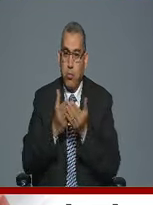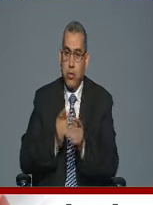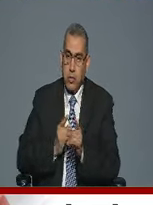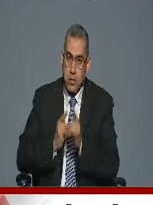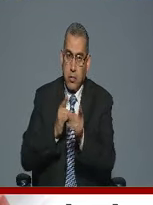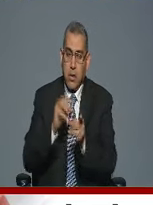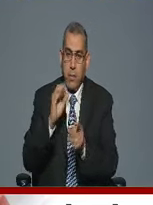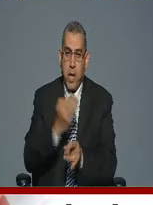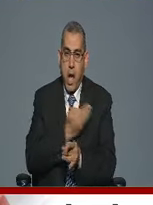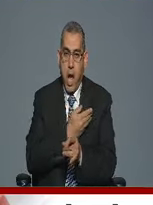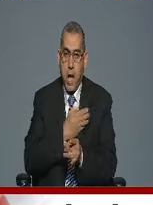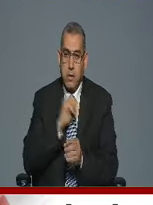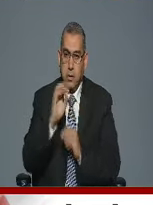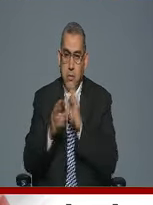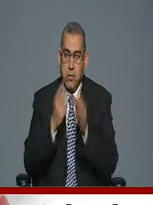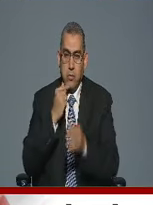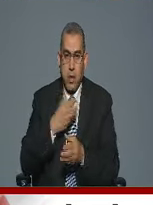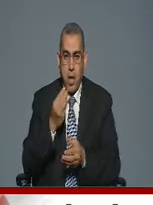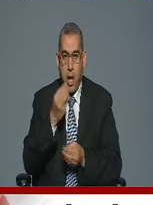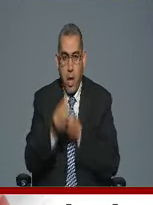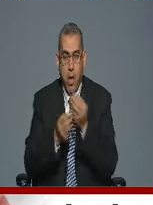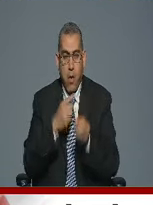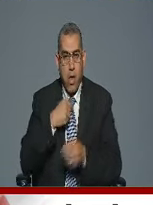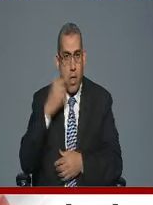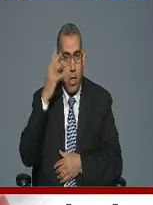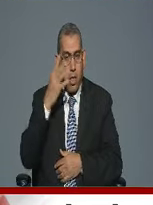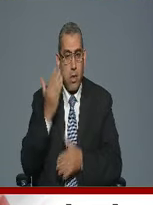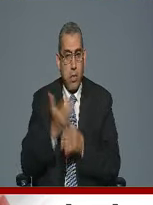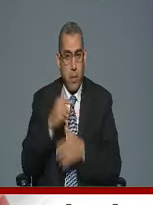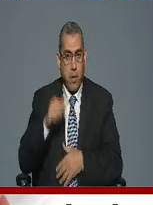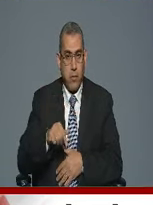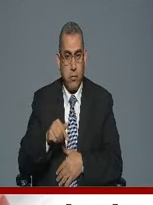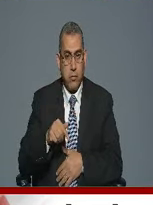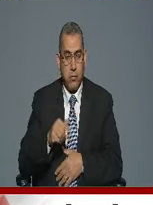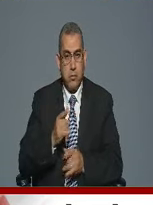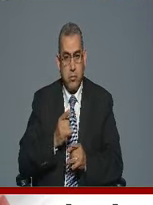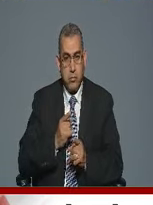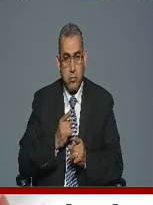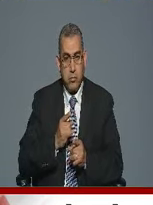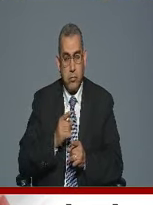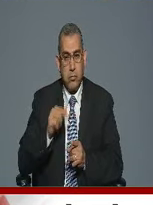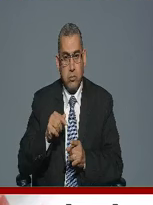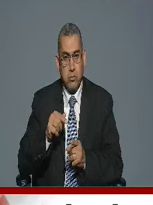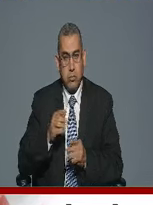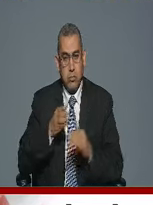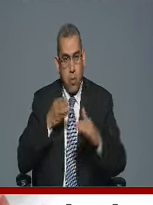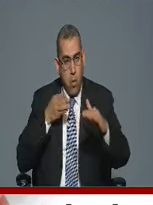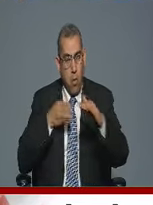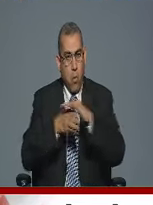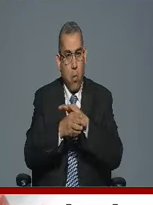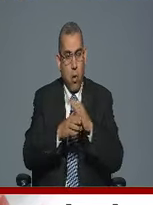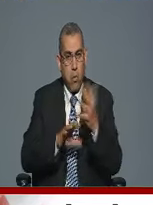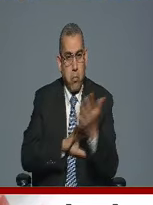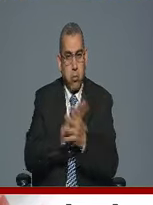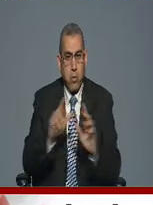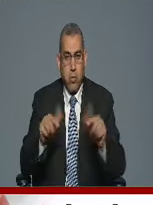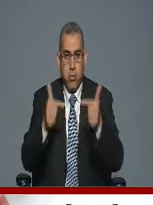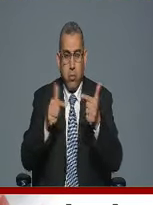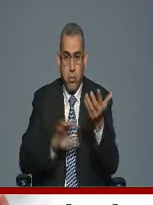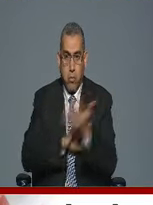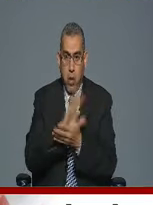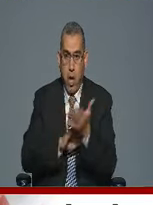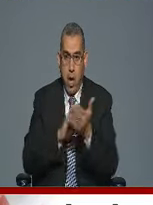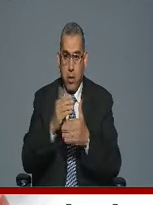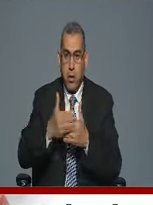إلى غزة، ونحن نخشى من الدخول في حملة عسكرية في رفح